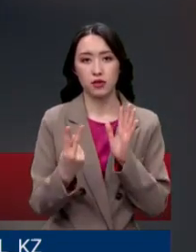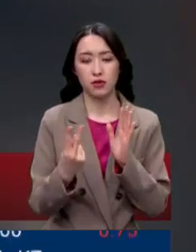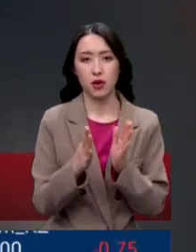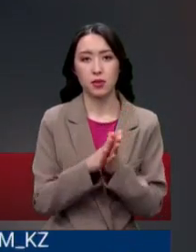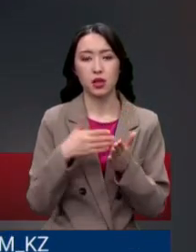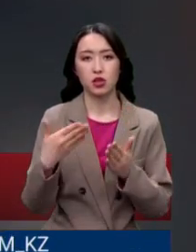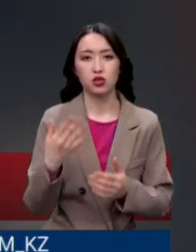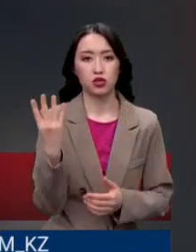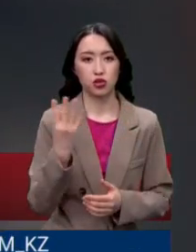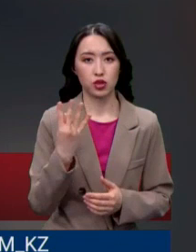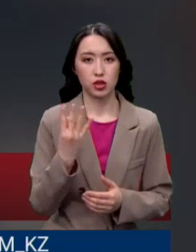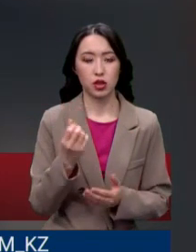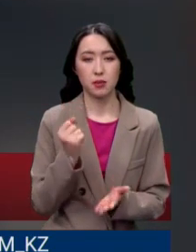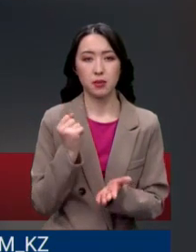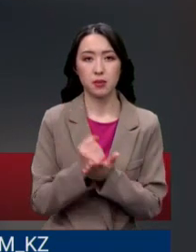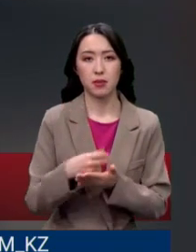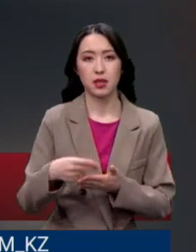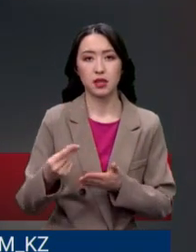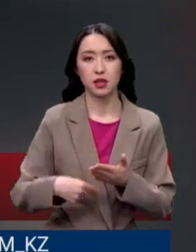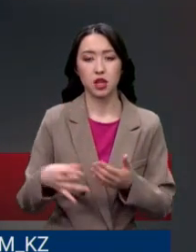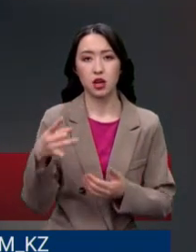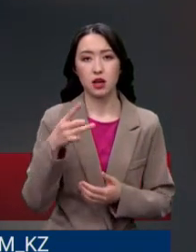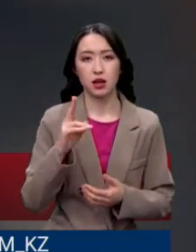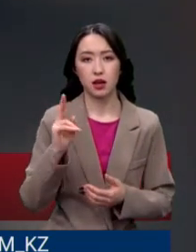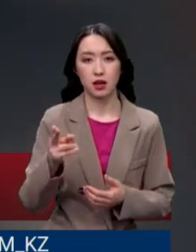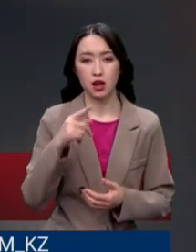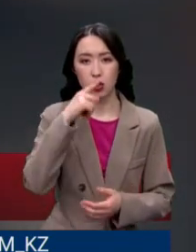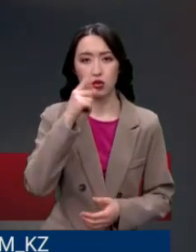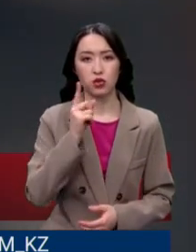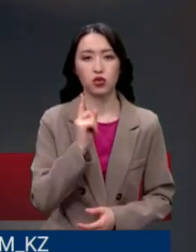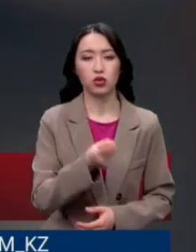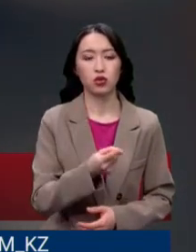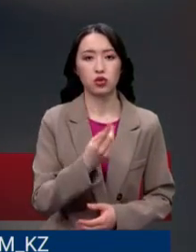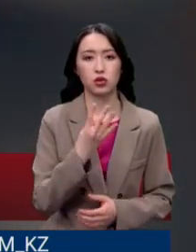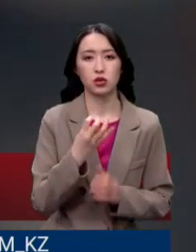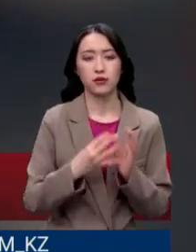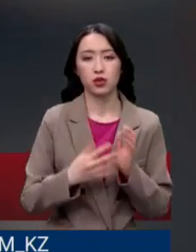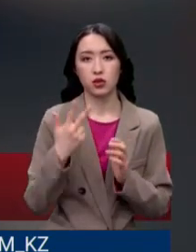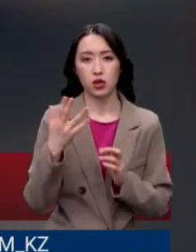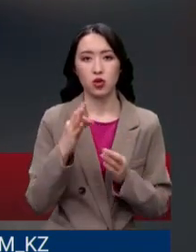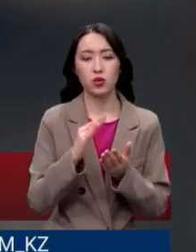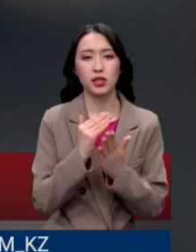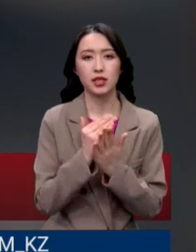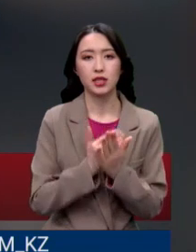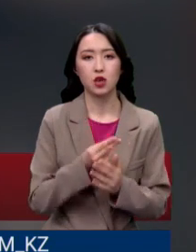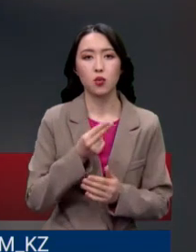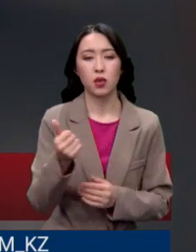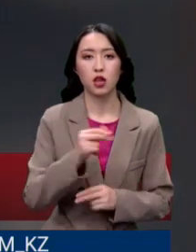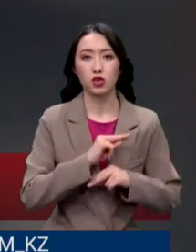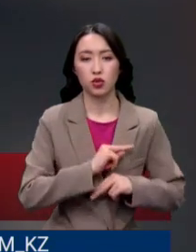4, постановление правительства Республики Казахстан за номером 1193 о системе оплаты труда гражданских